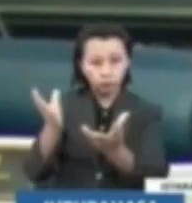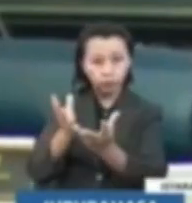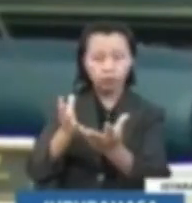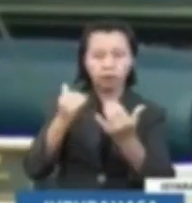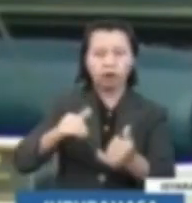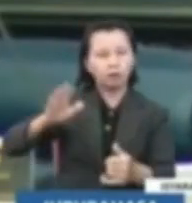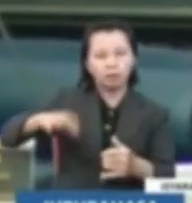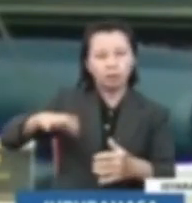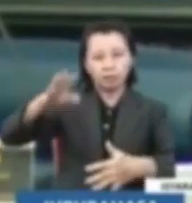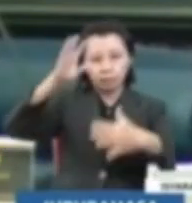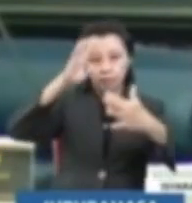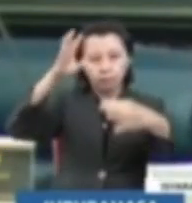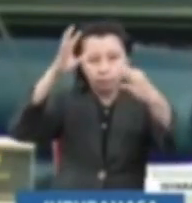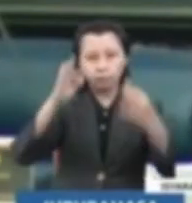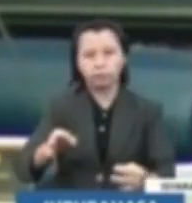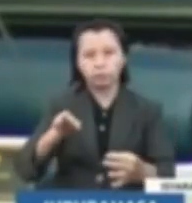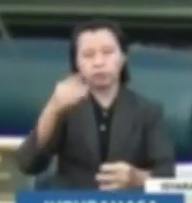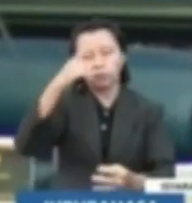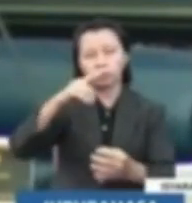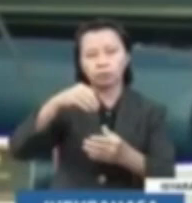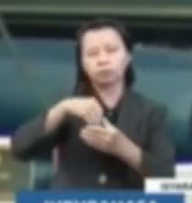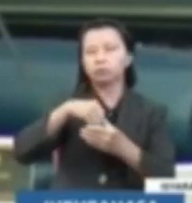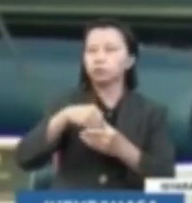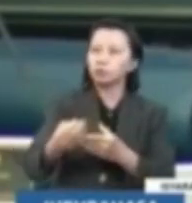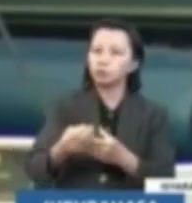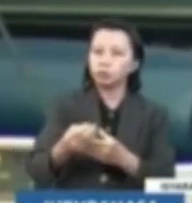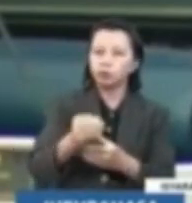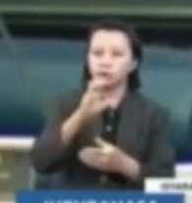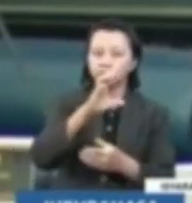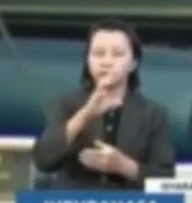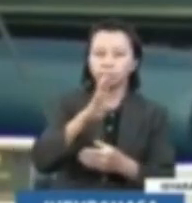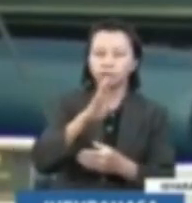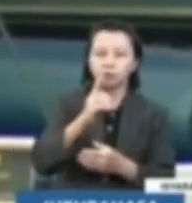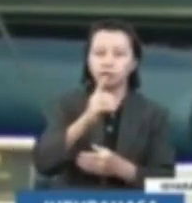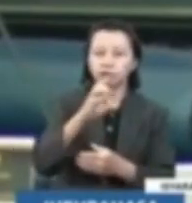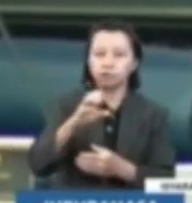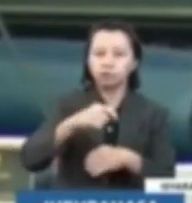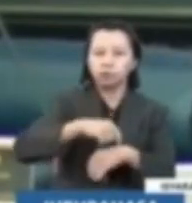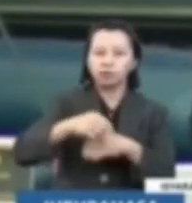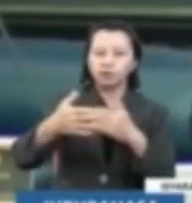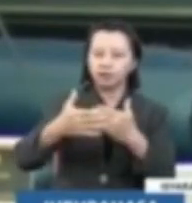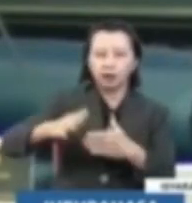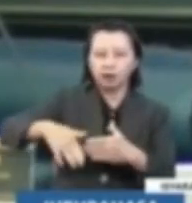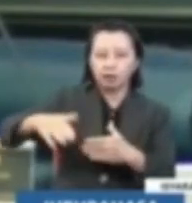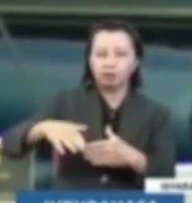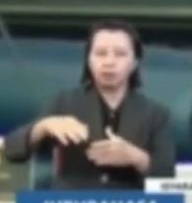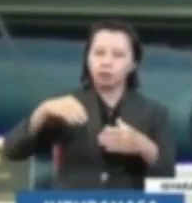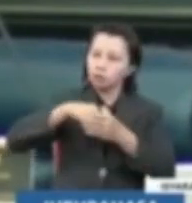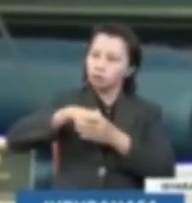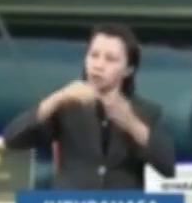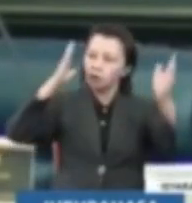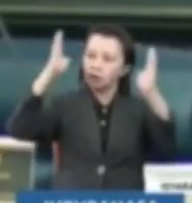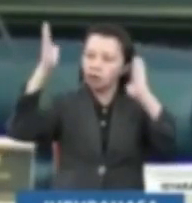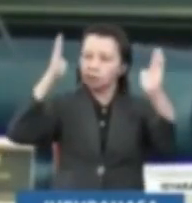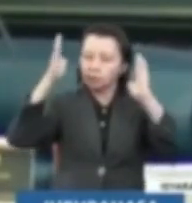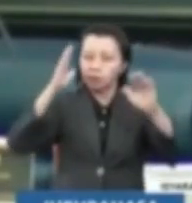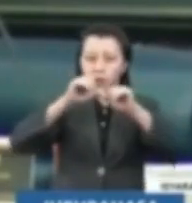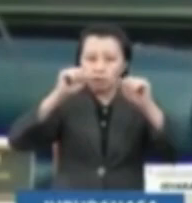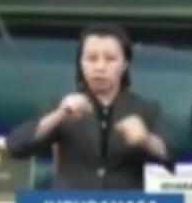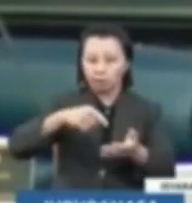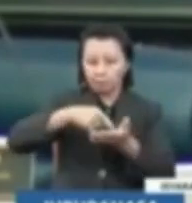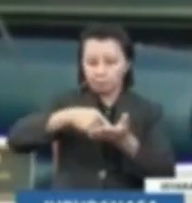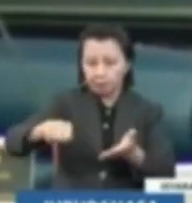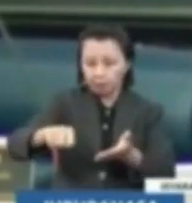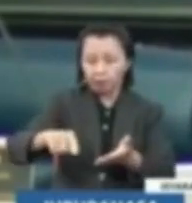BNM belum memutuskan untuk mengeluarkan CBDC dalam masa terdekat. Di Malaysia, sistem